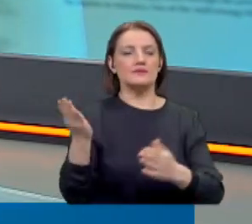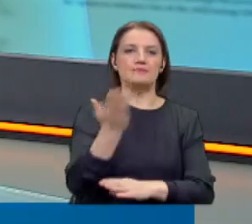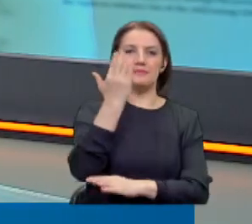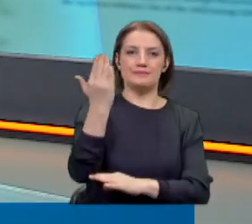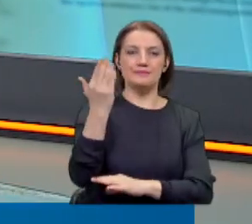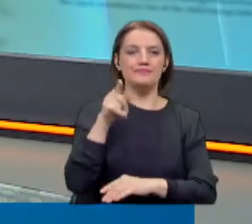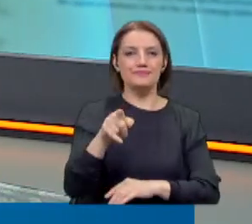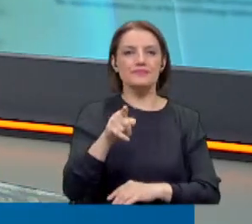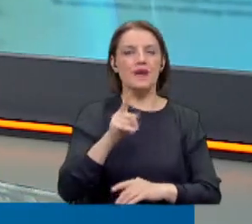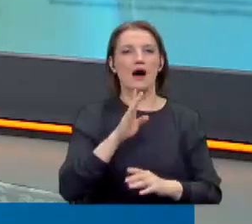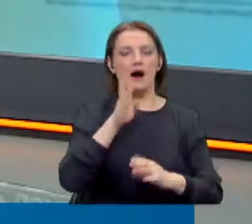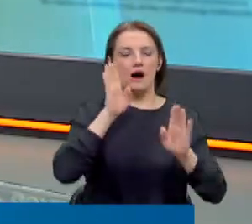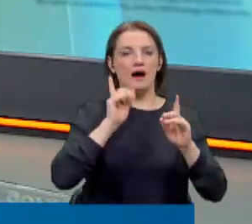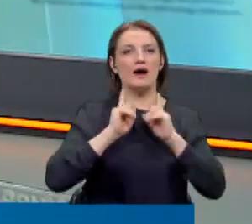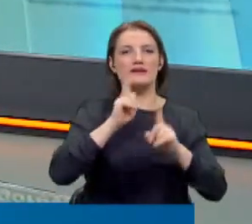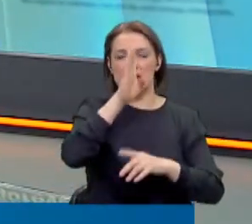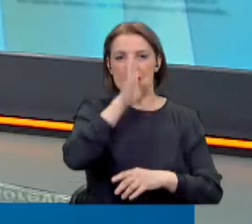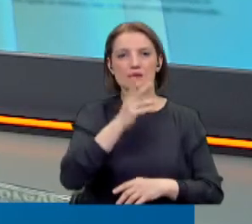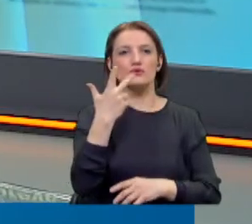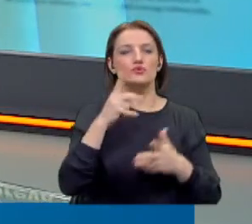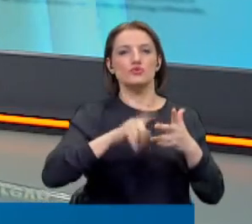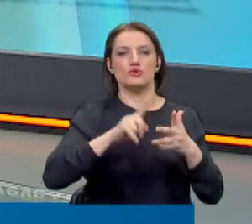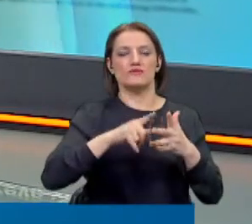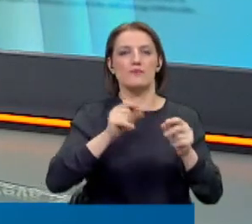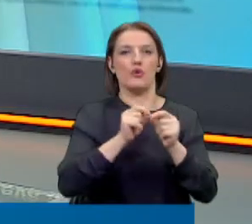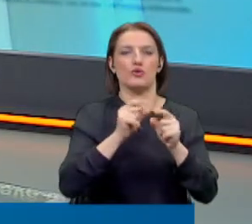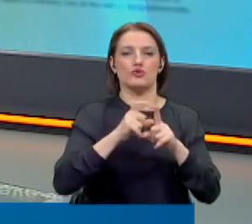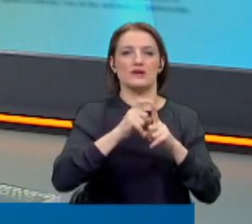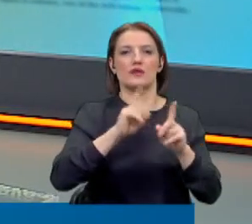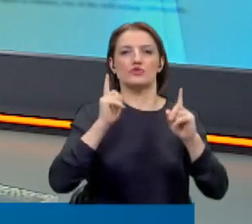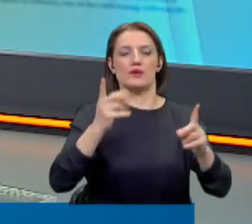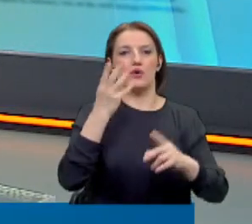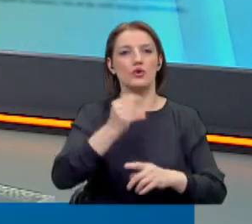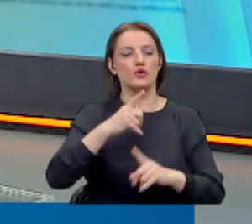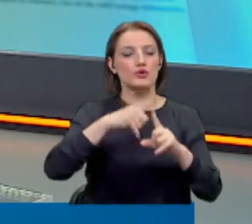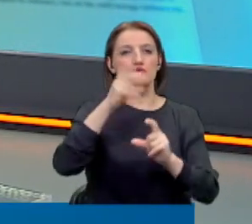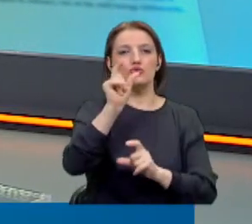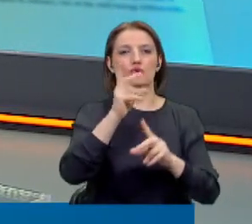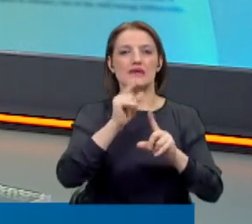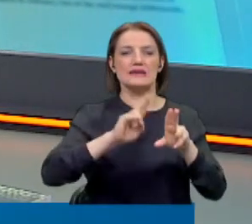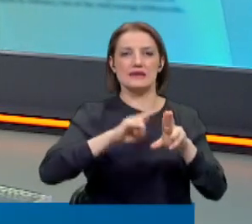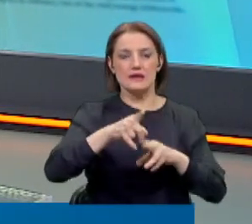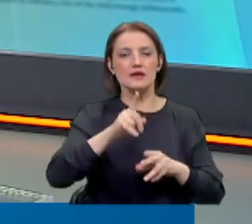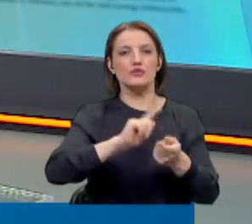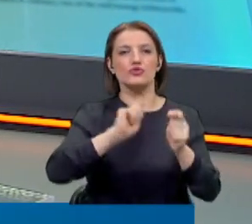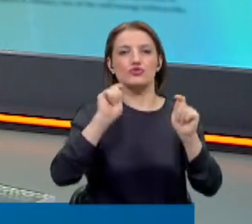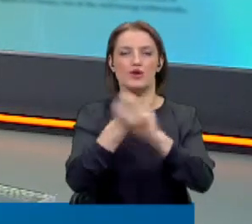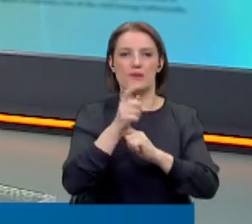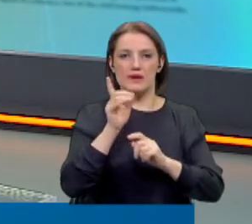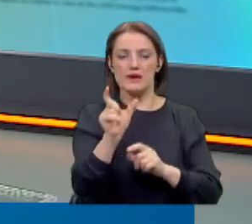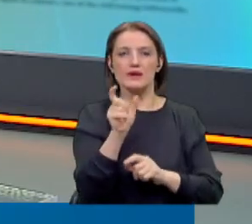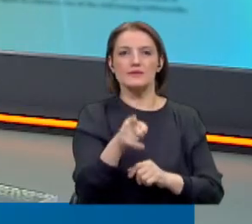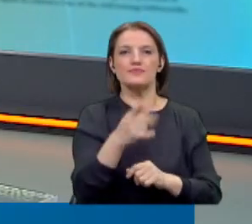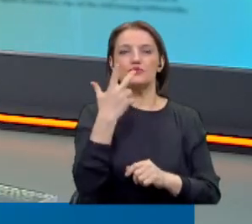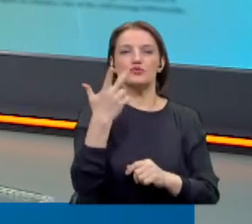getirelim ekranlarınıza adaletli 3. Bozdağ dönem bu Türk'te damat dönemi daha önce iki kez Adalet Bakanlığı yapan